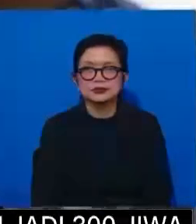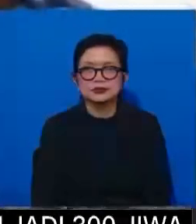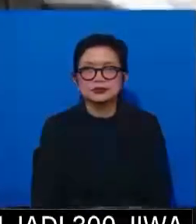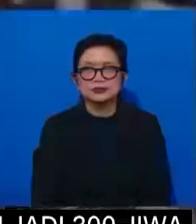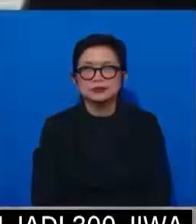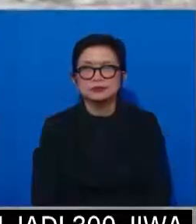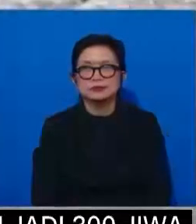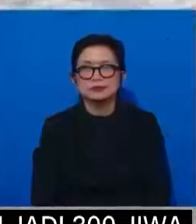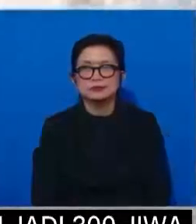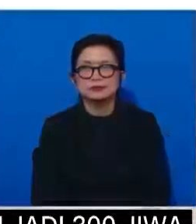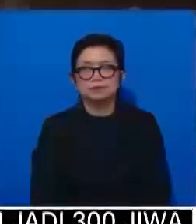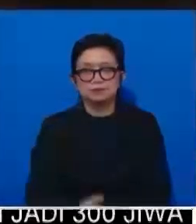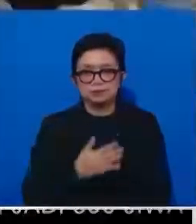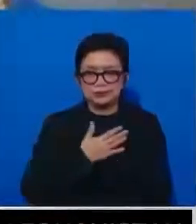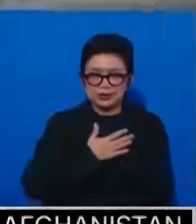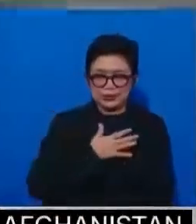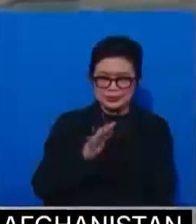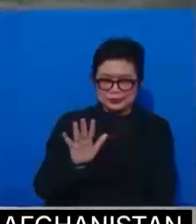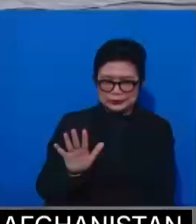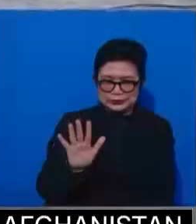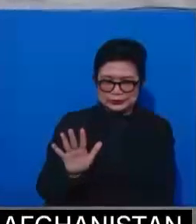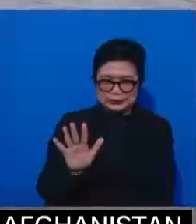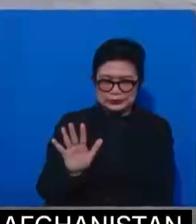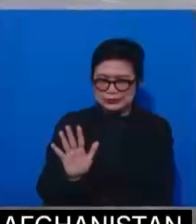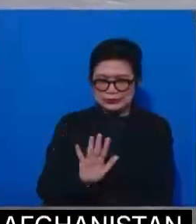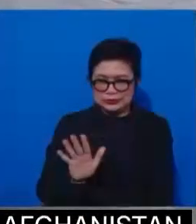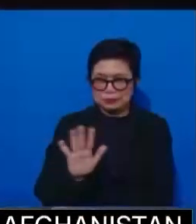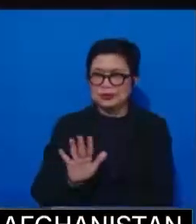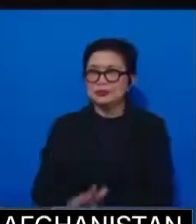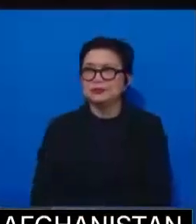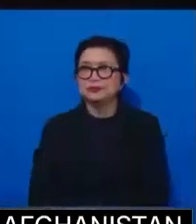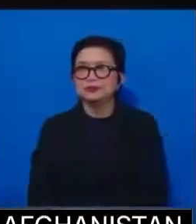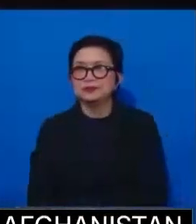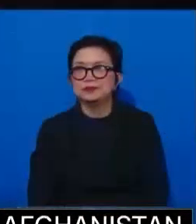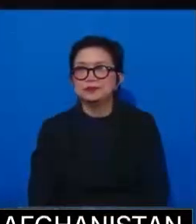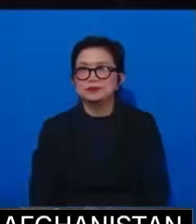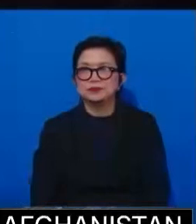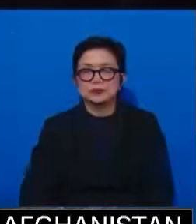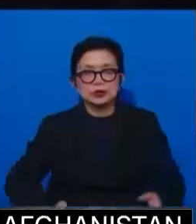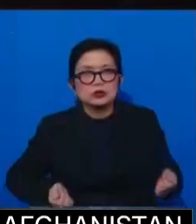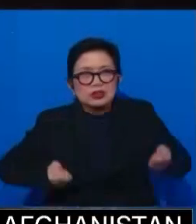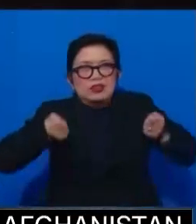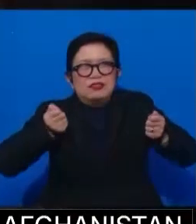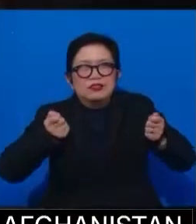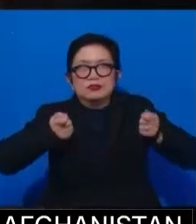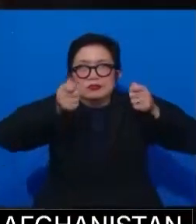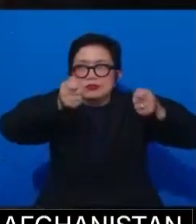Karena pertimbangan keselamatan, saya tidak berani mencoba mengangkut garam ke atas truk.